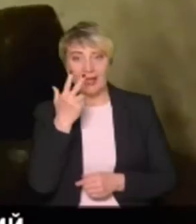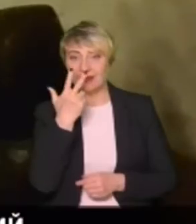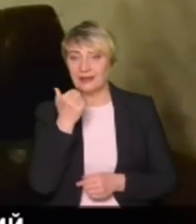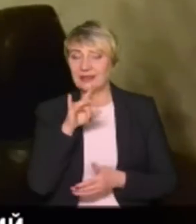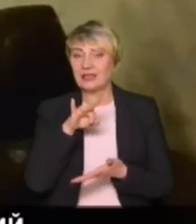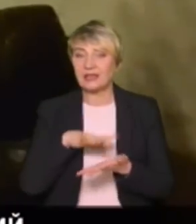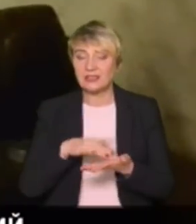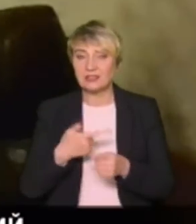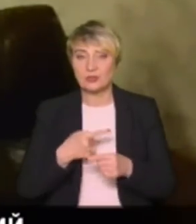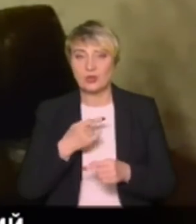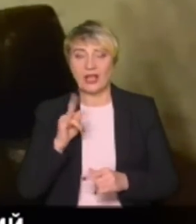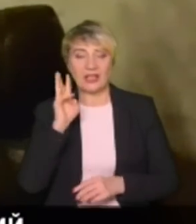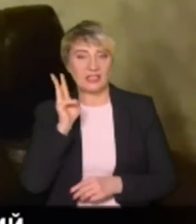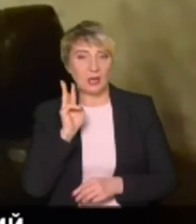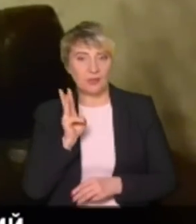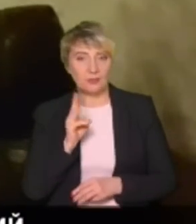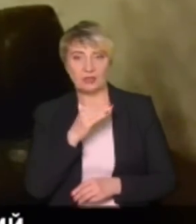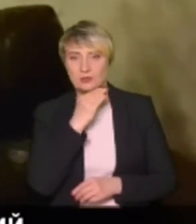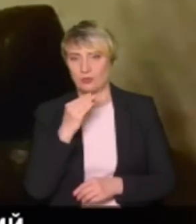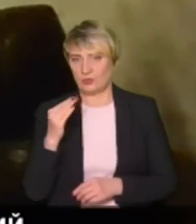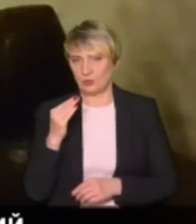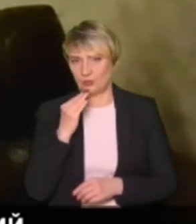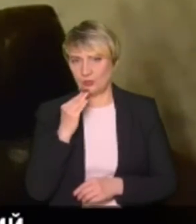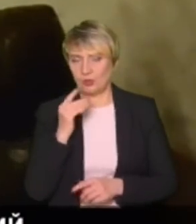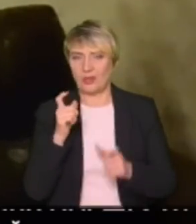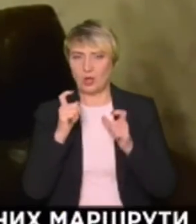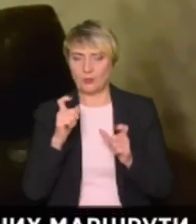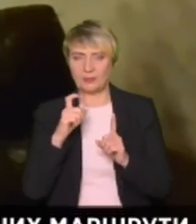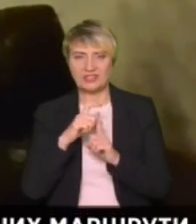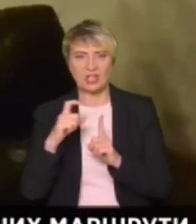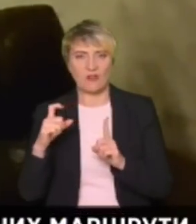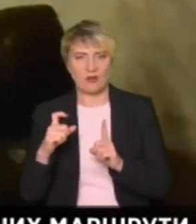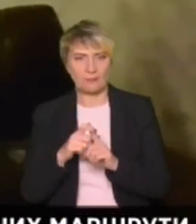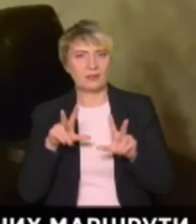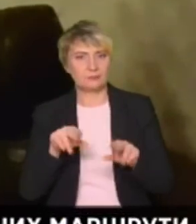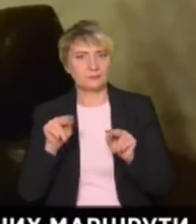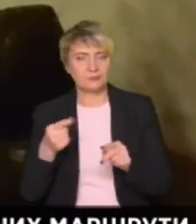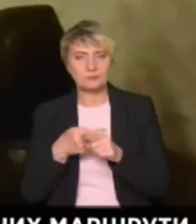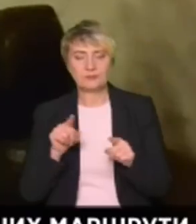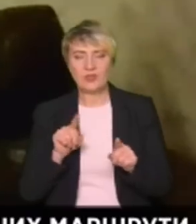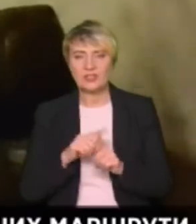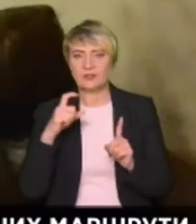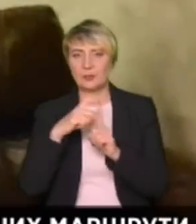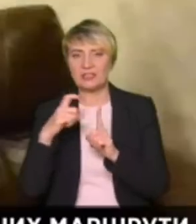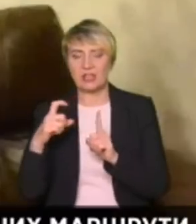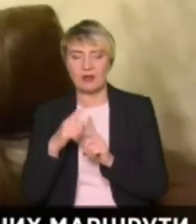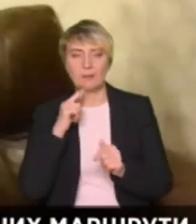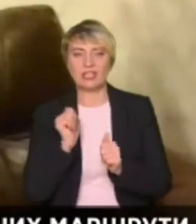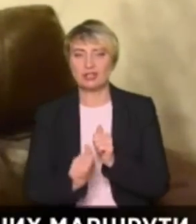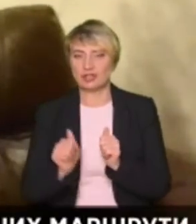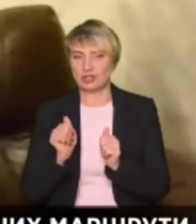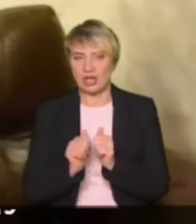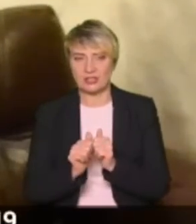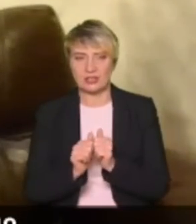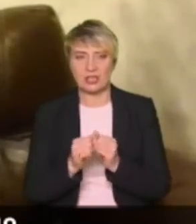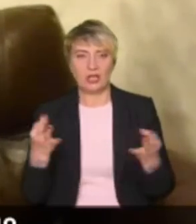говорится очень много, очень пышными словами, очень громкими словами, но за этими словами очень часто не стоит